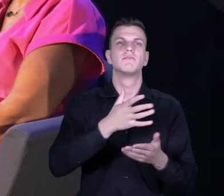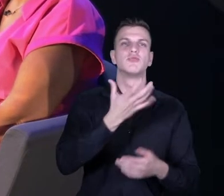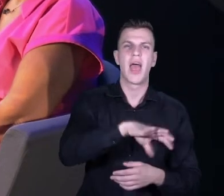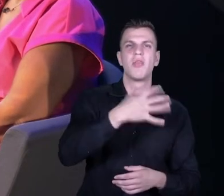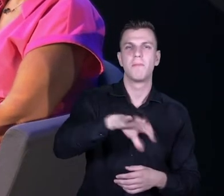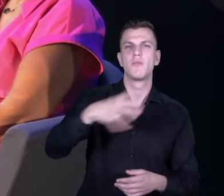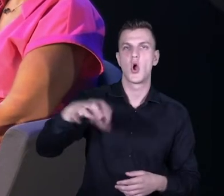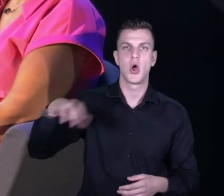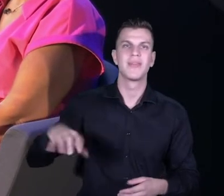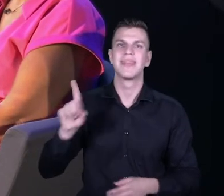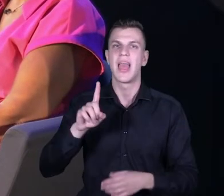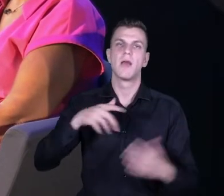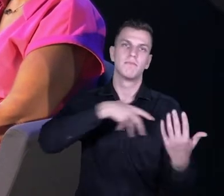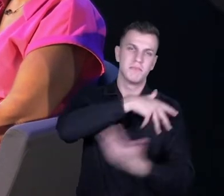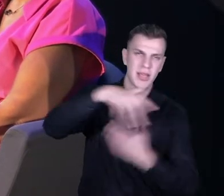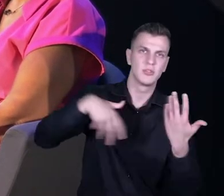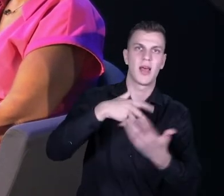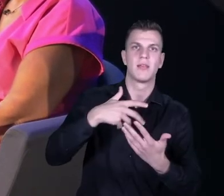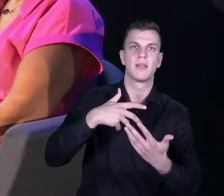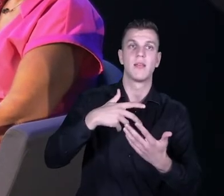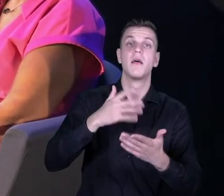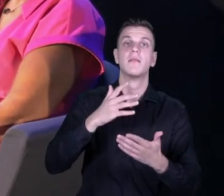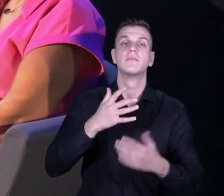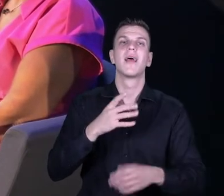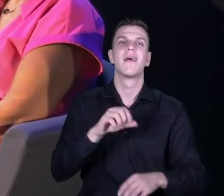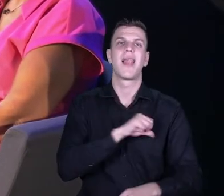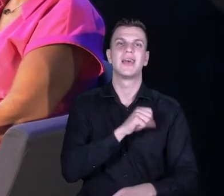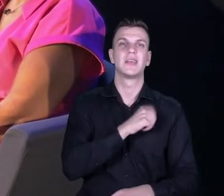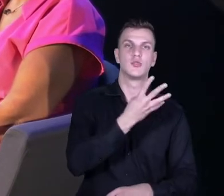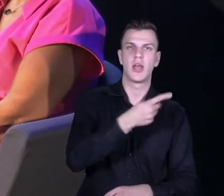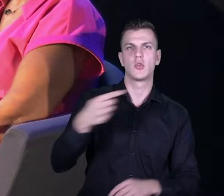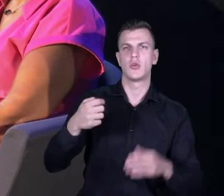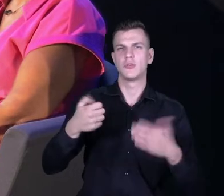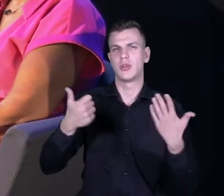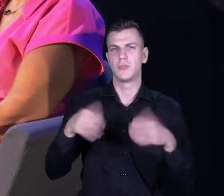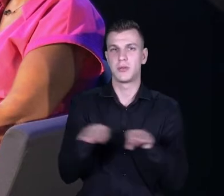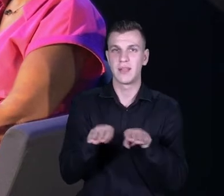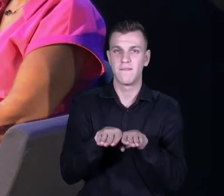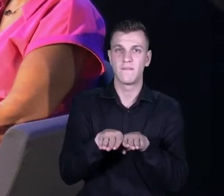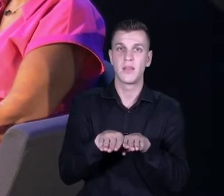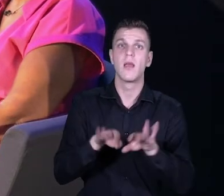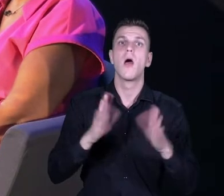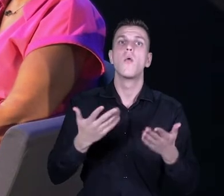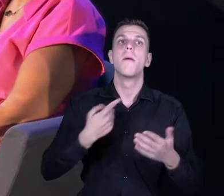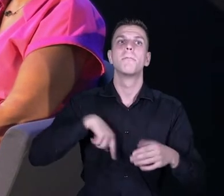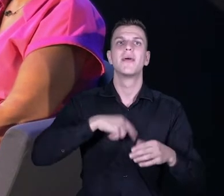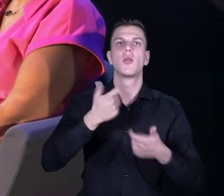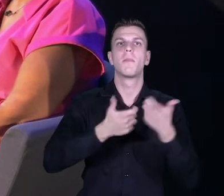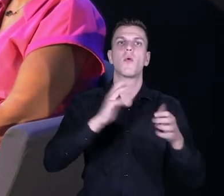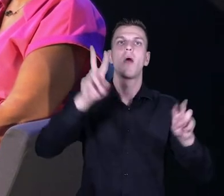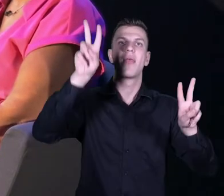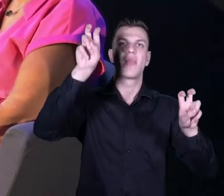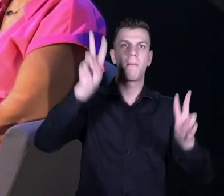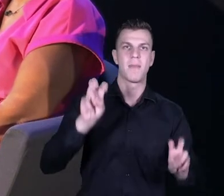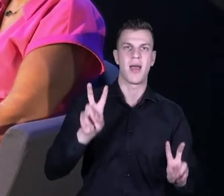interdyscyplinarne od klasy czwartej do klasy szóstej. My to realizujemy w postaci bloków tematycznych, które trwają od